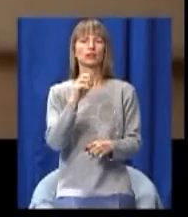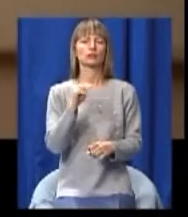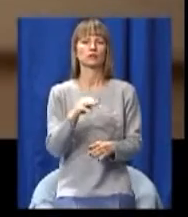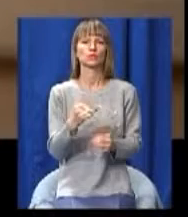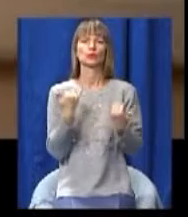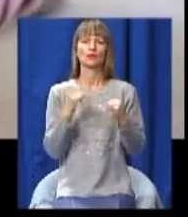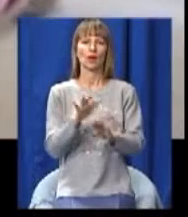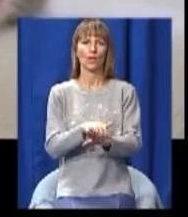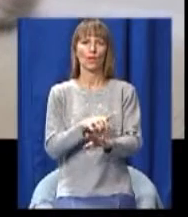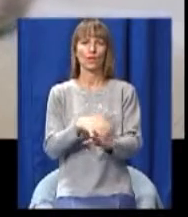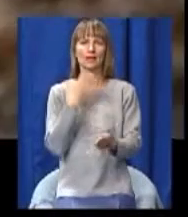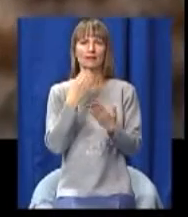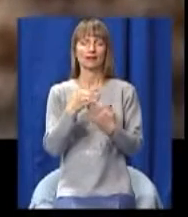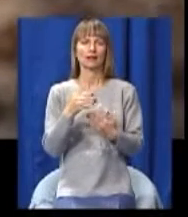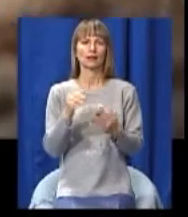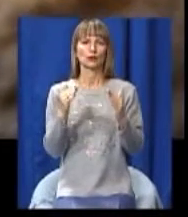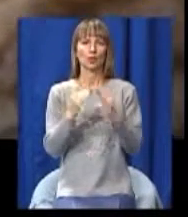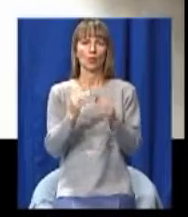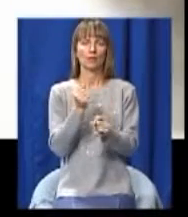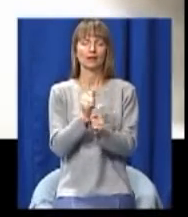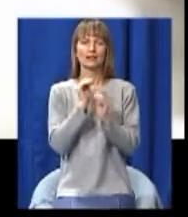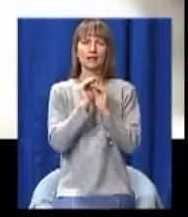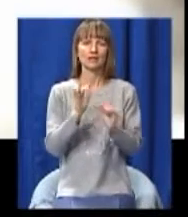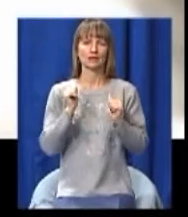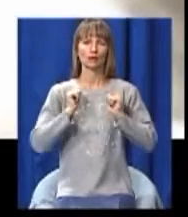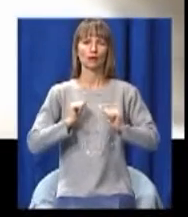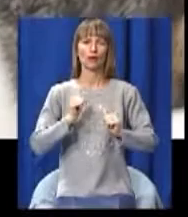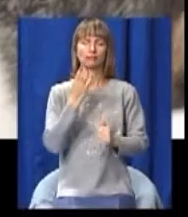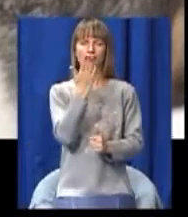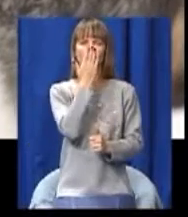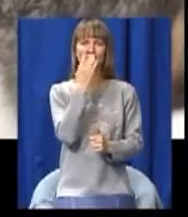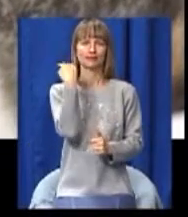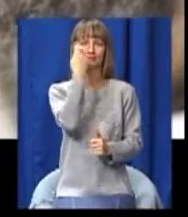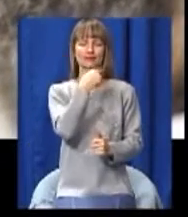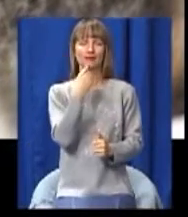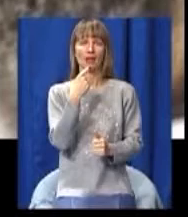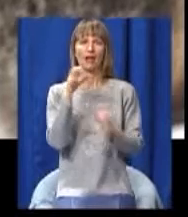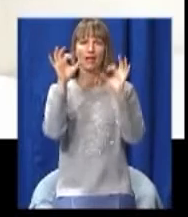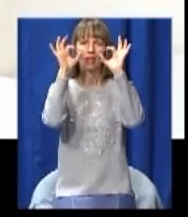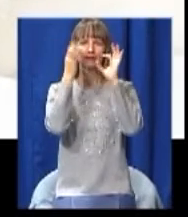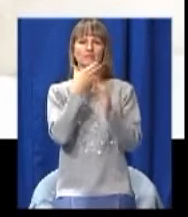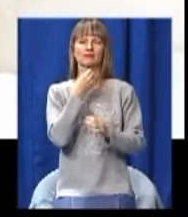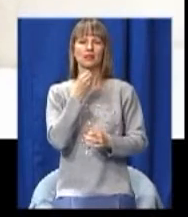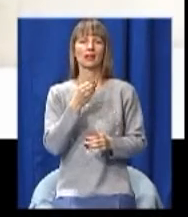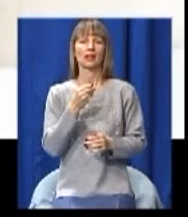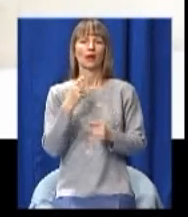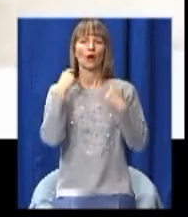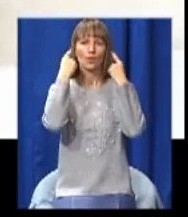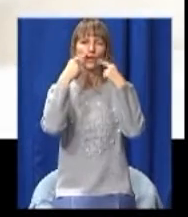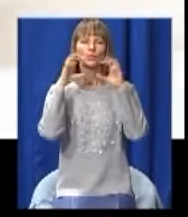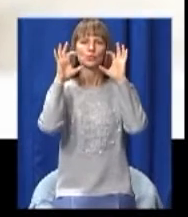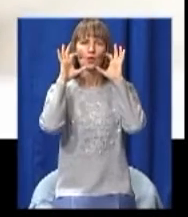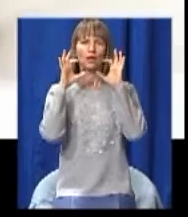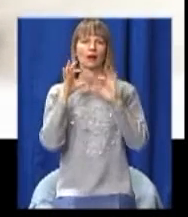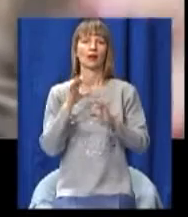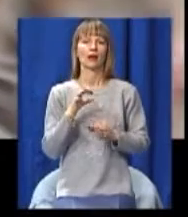оксамитовий котик створює відчуття затишку і спокою. Плоска мордочка з великими виразними оченятами, круглі щоки,